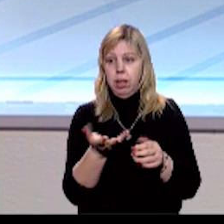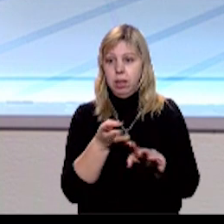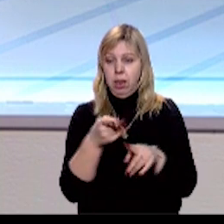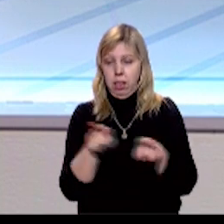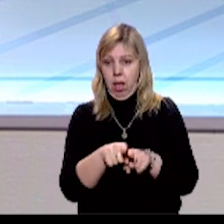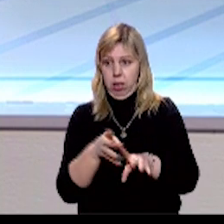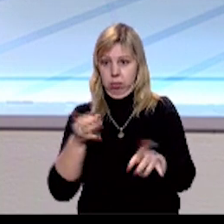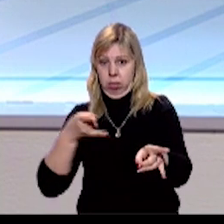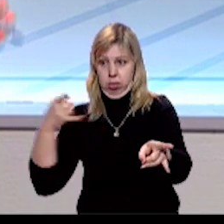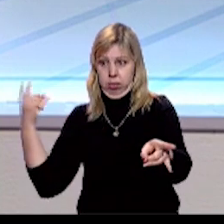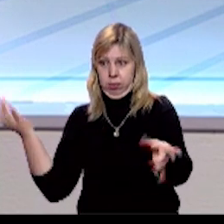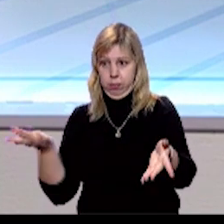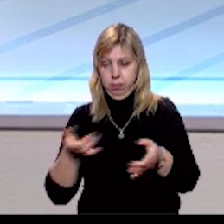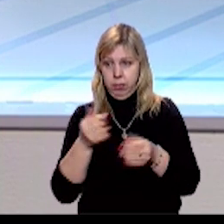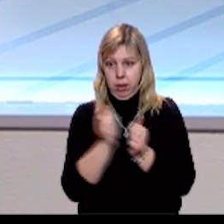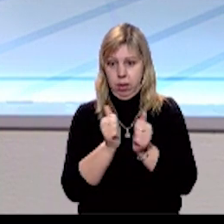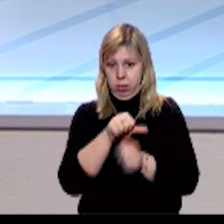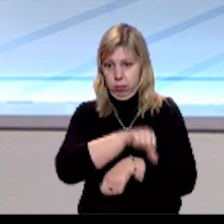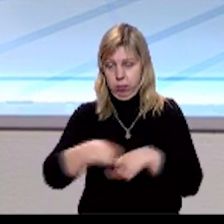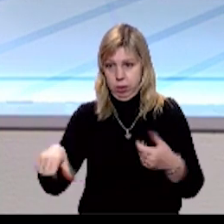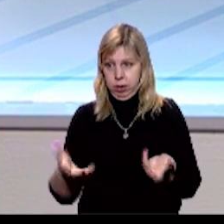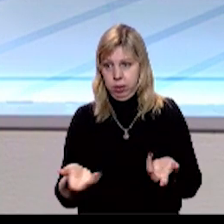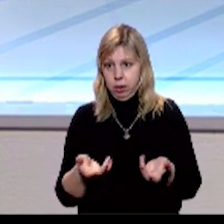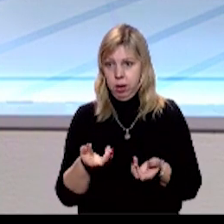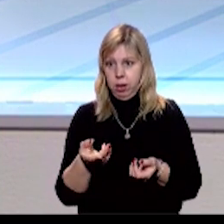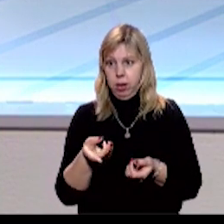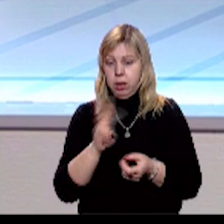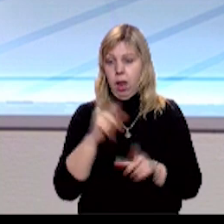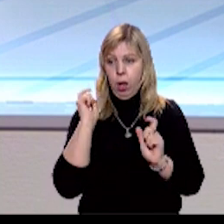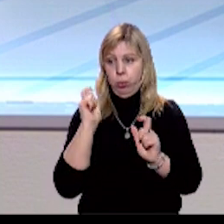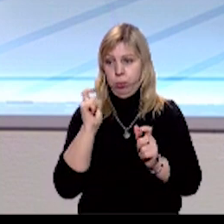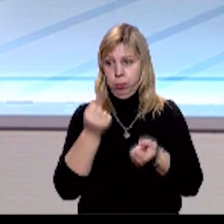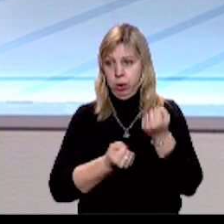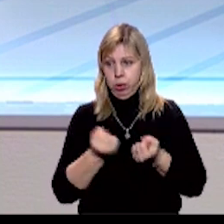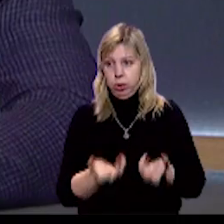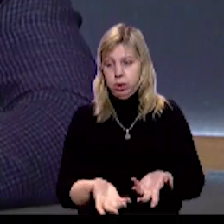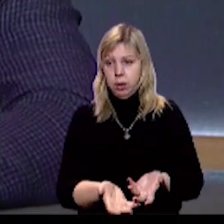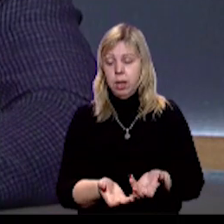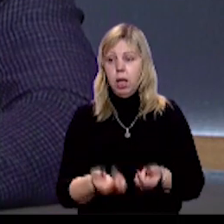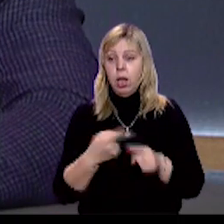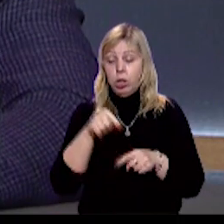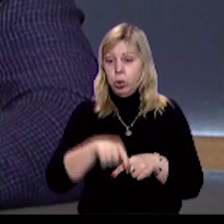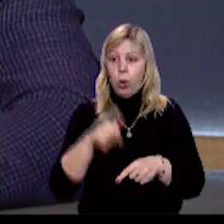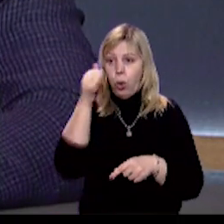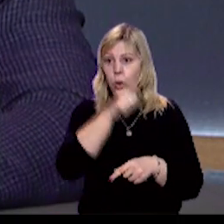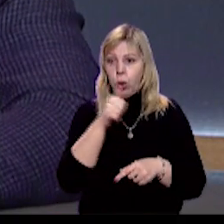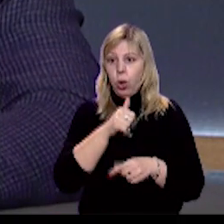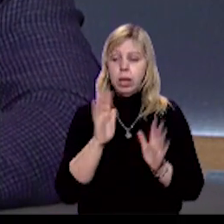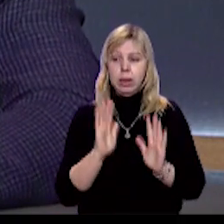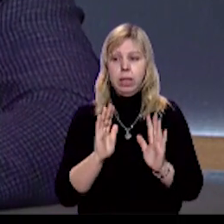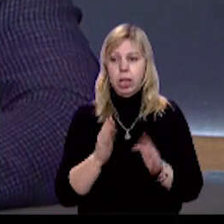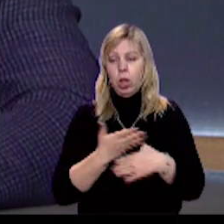кількість таких заторів біля пунктів пропуску для саме вантажних перевезень? Ну, дивіться, цього року вже